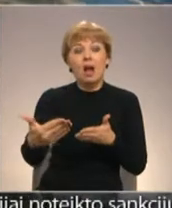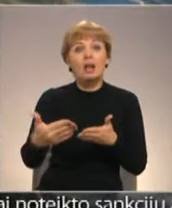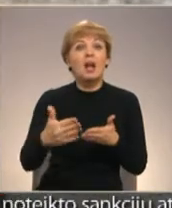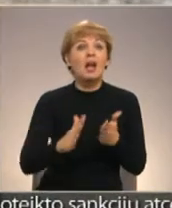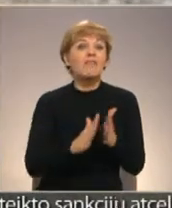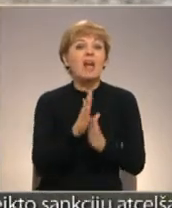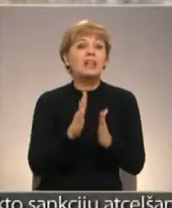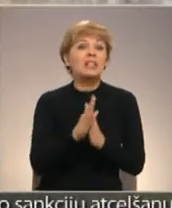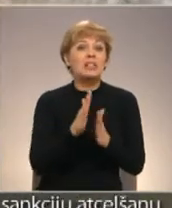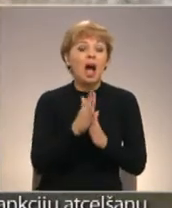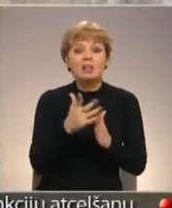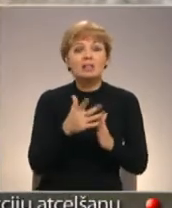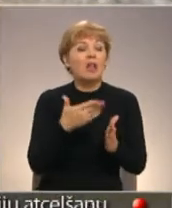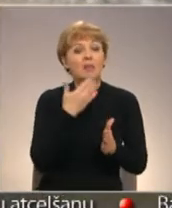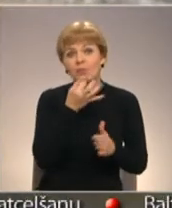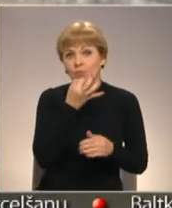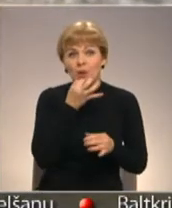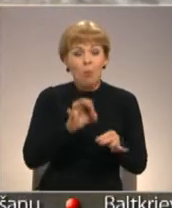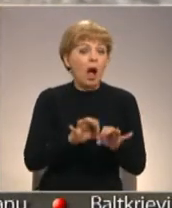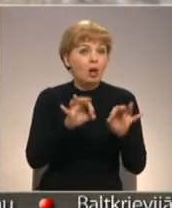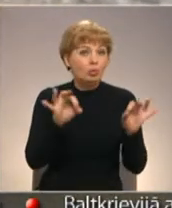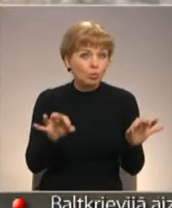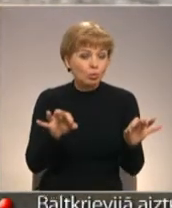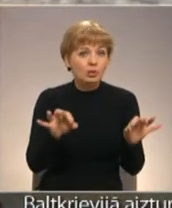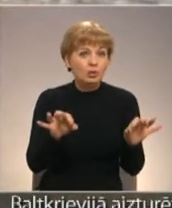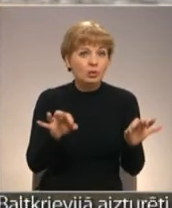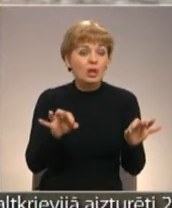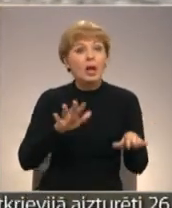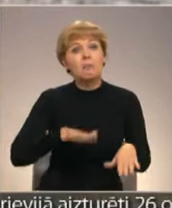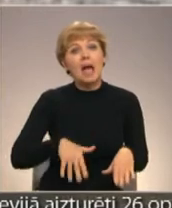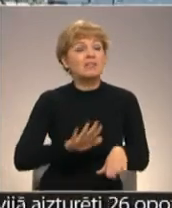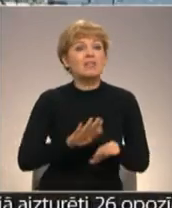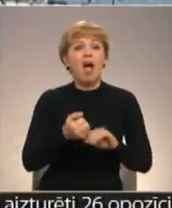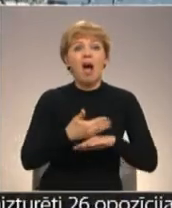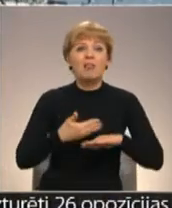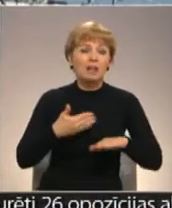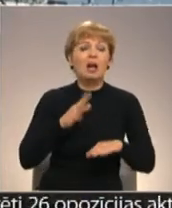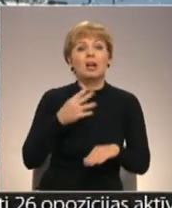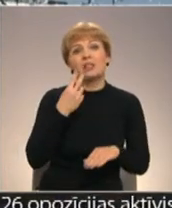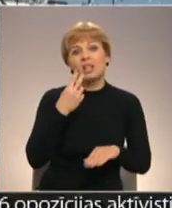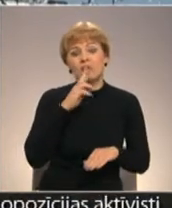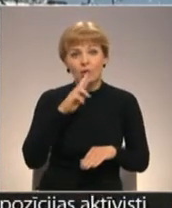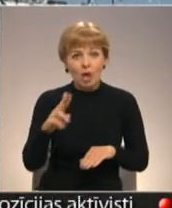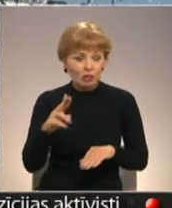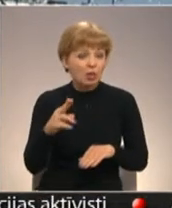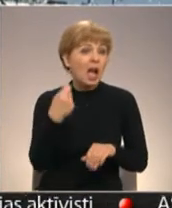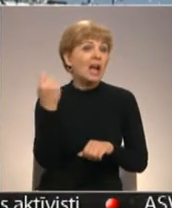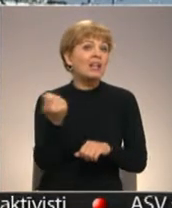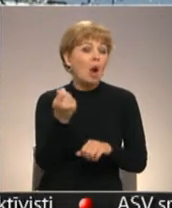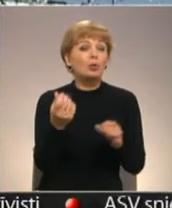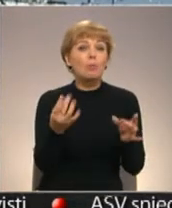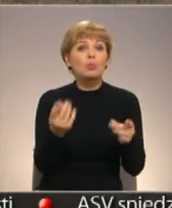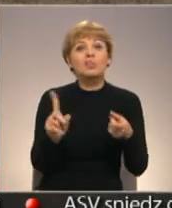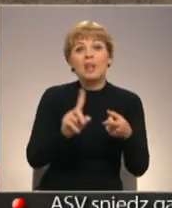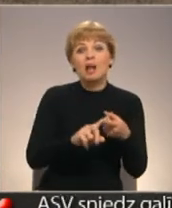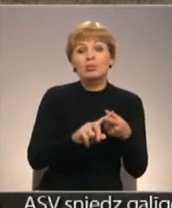nav atsūkusies. Vegetācija sūksies. No nātru kopies nedēļom divom. Mitruma dēļ graudaugi pūst, arī ar tehniku